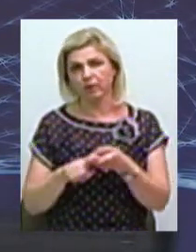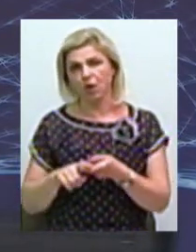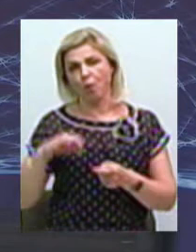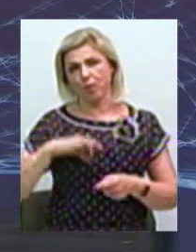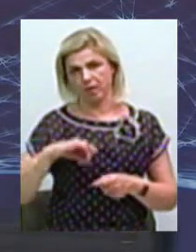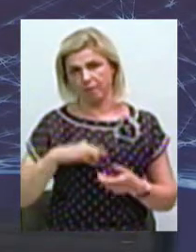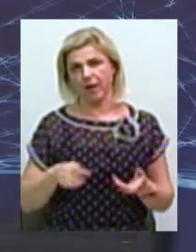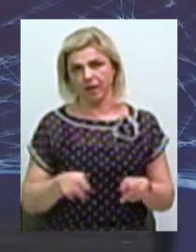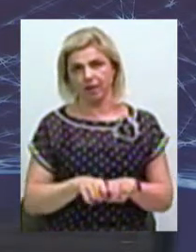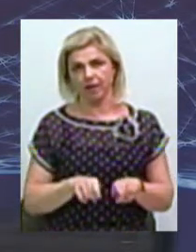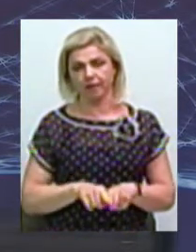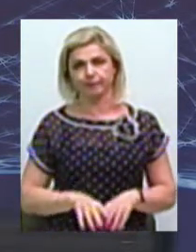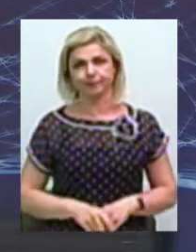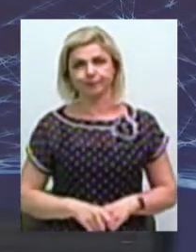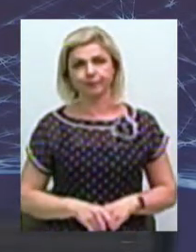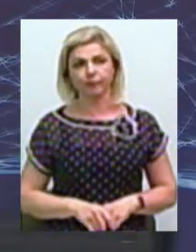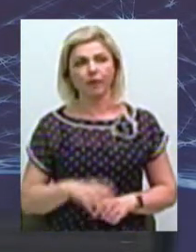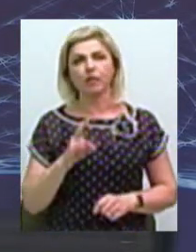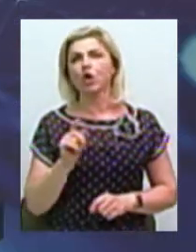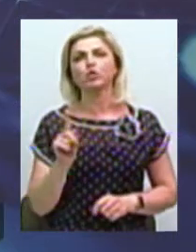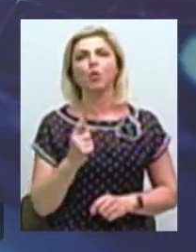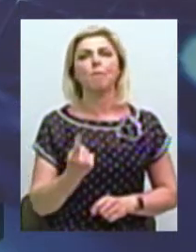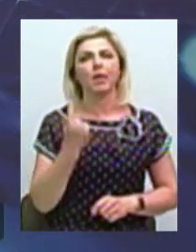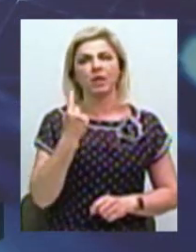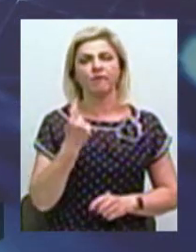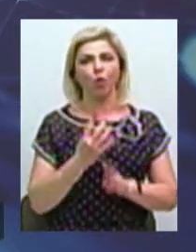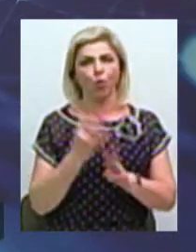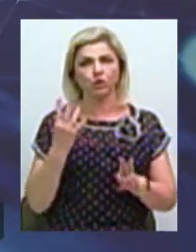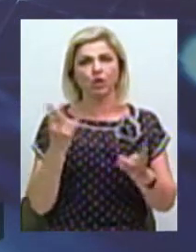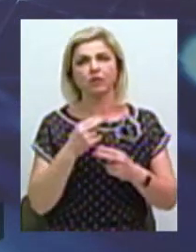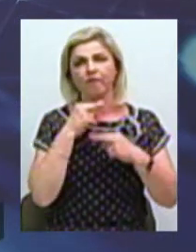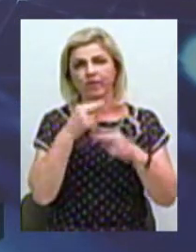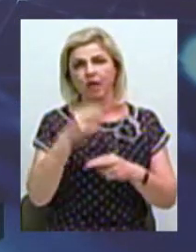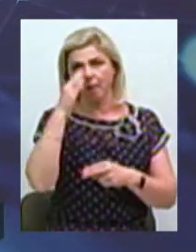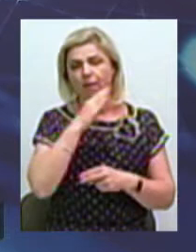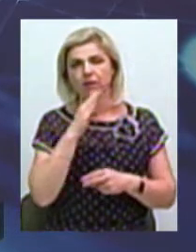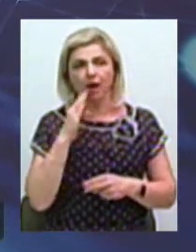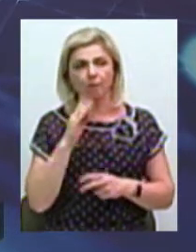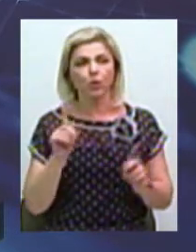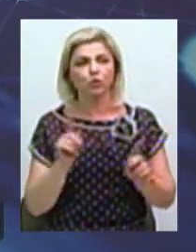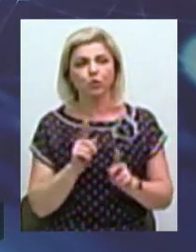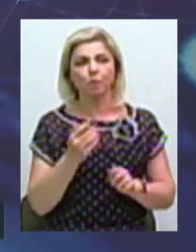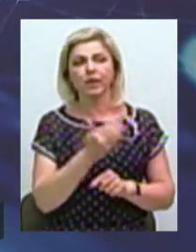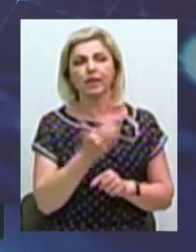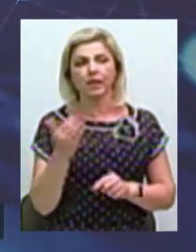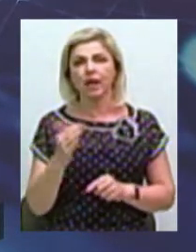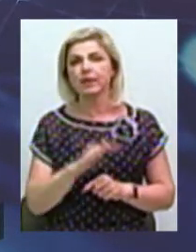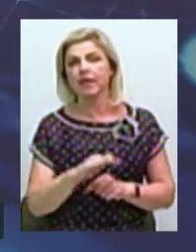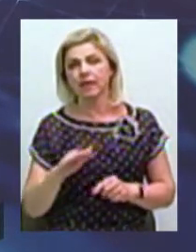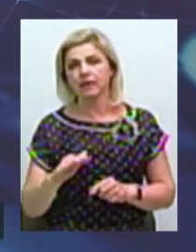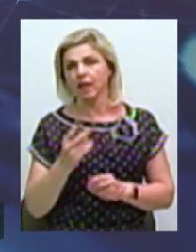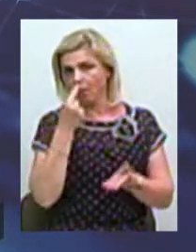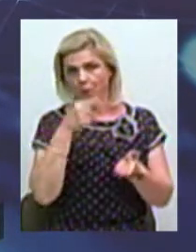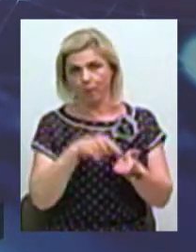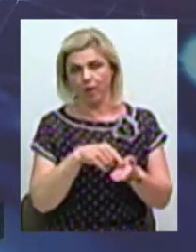употребление вновь. А скажіть, будь ласка, на що в першу чергу треба звертати увагу батькам, щоб їх дитина не